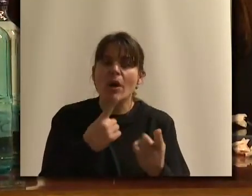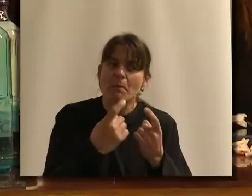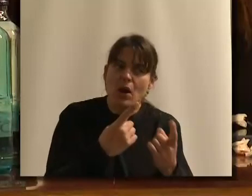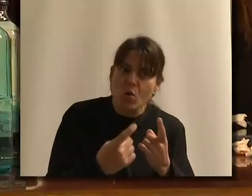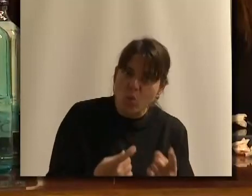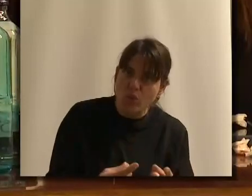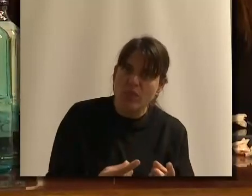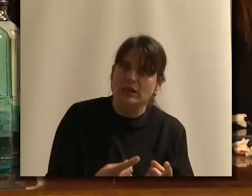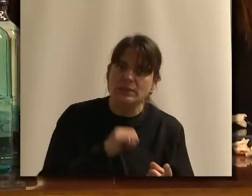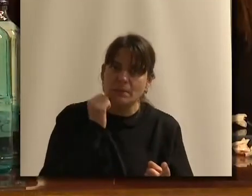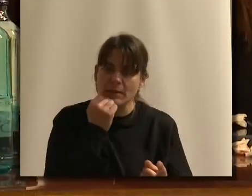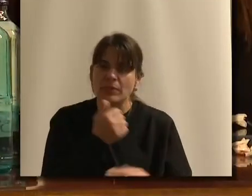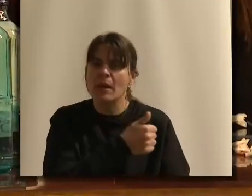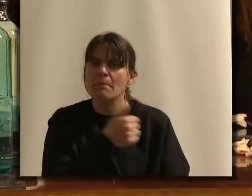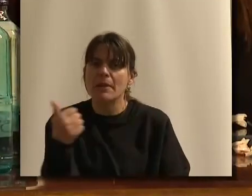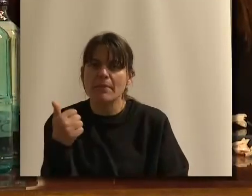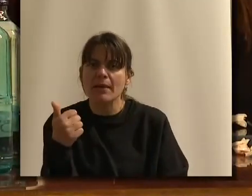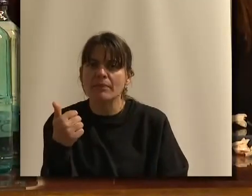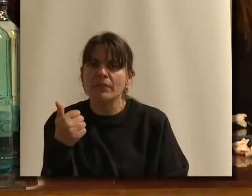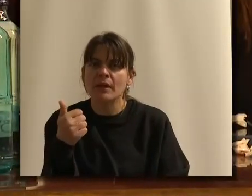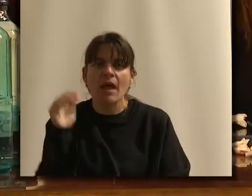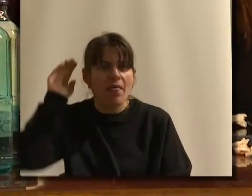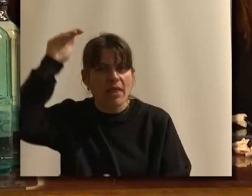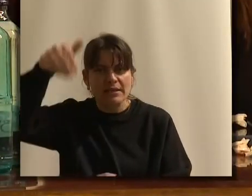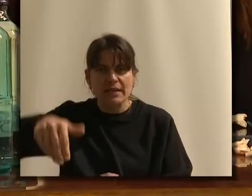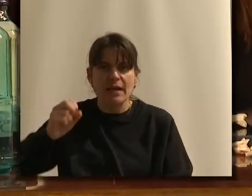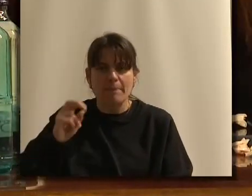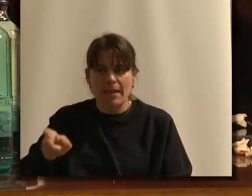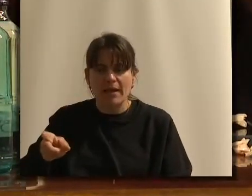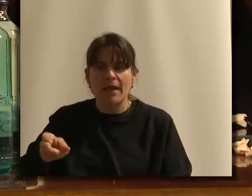i començaríem pel primer prec d'Esquerra